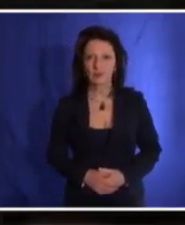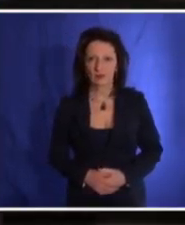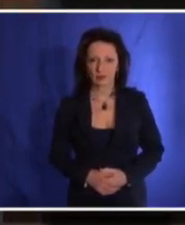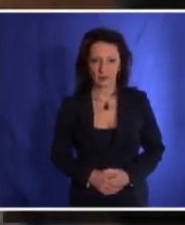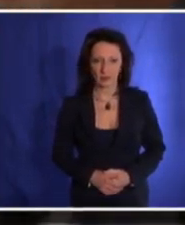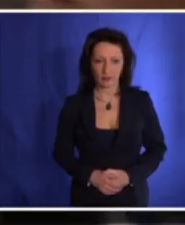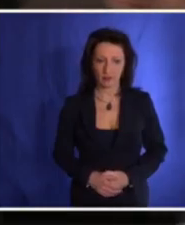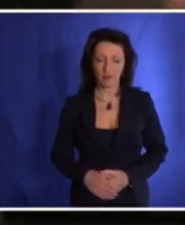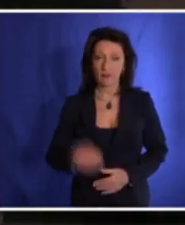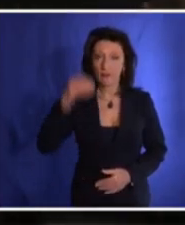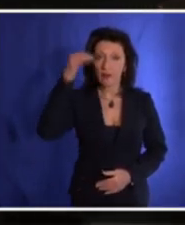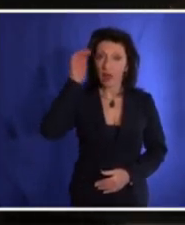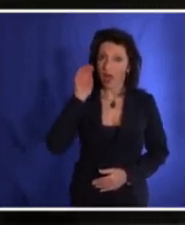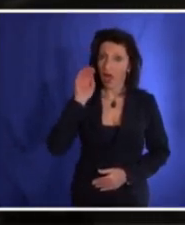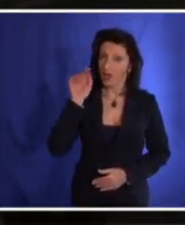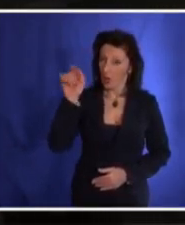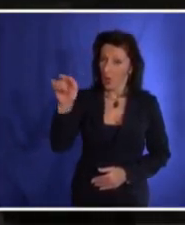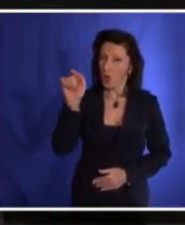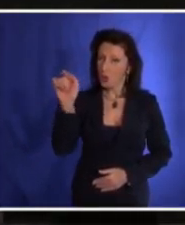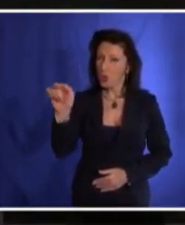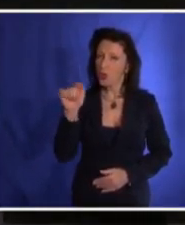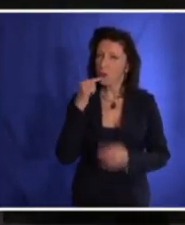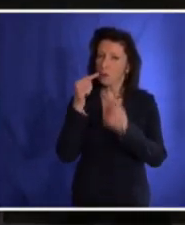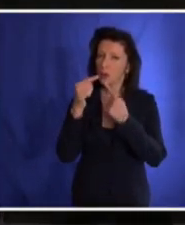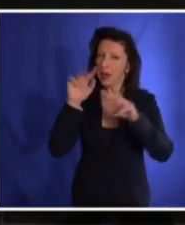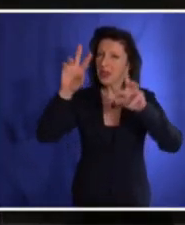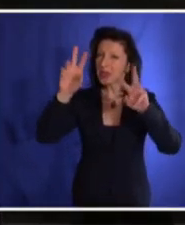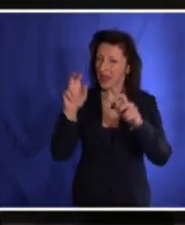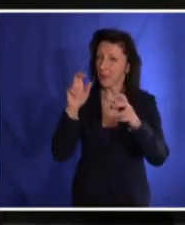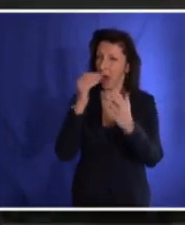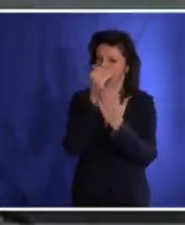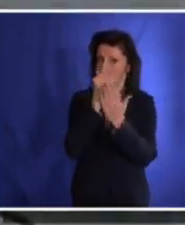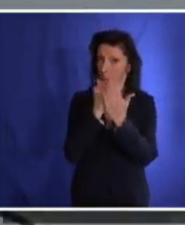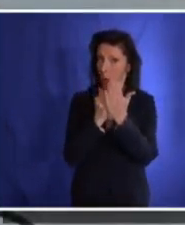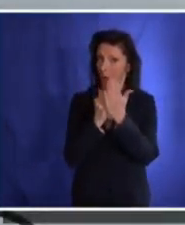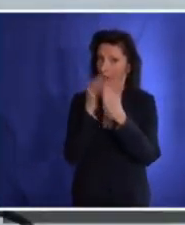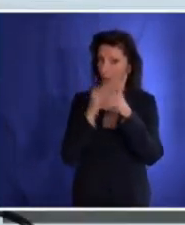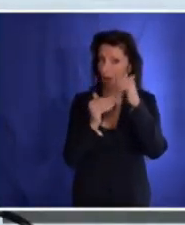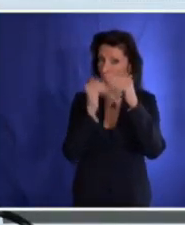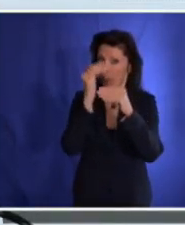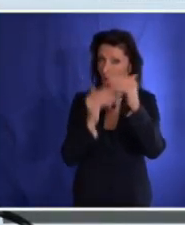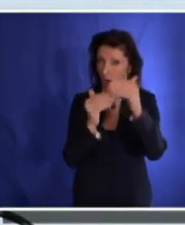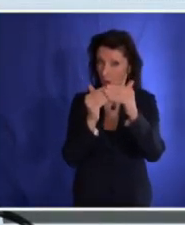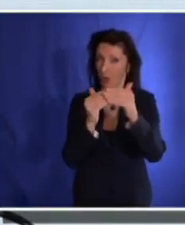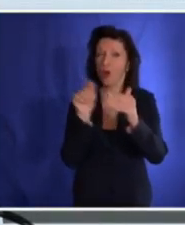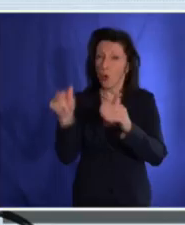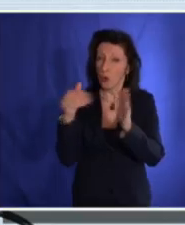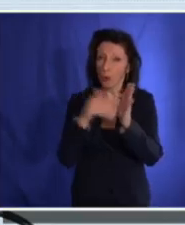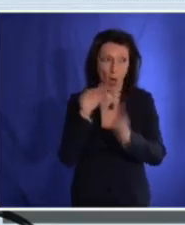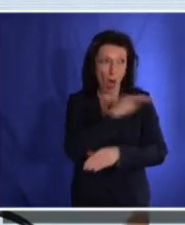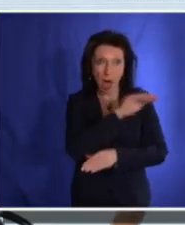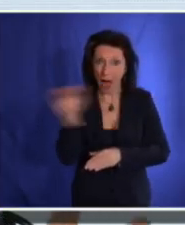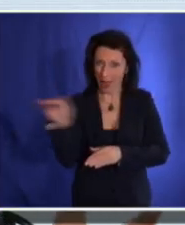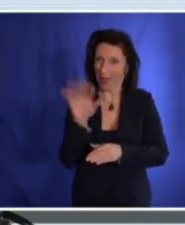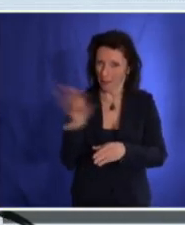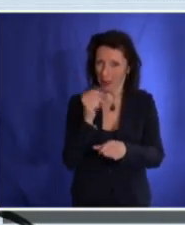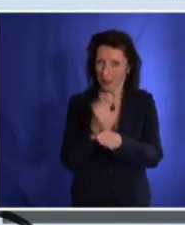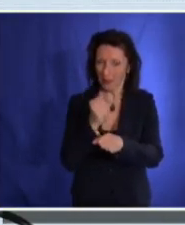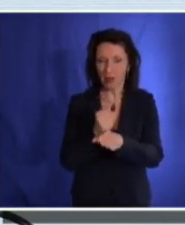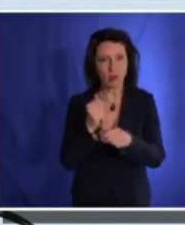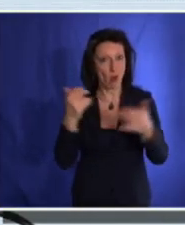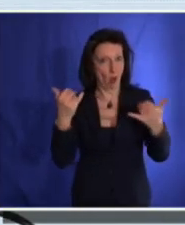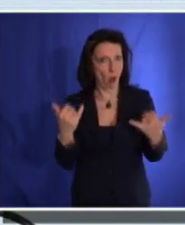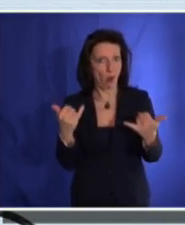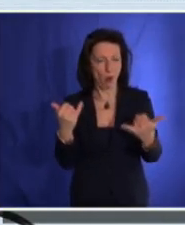Hanni, du hast den Programmprozess angesprochen und es ist ein Prozess, der alle einbindet. Und wir feiern ja heute, vielleicht